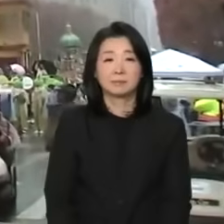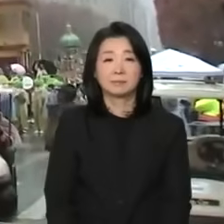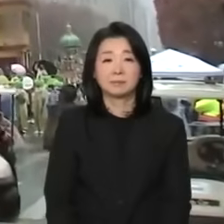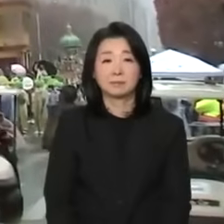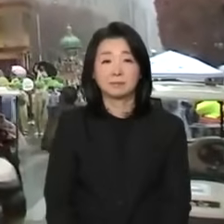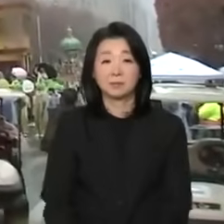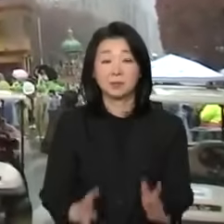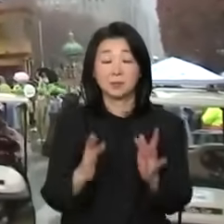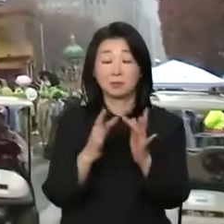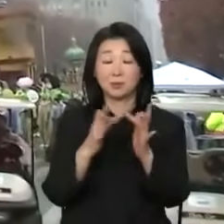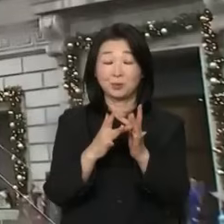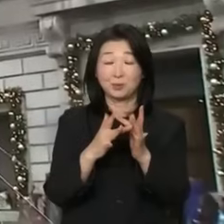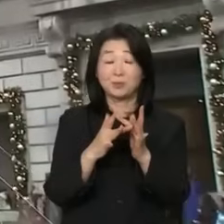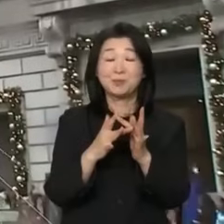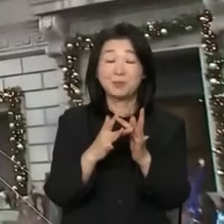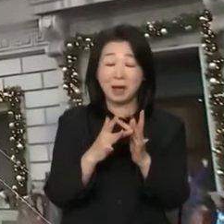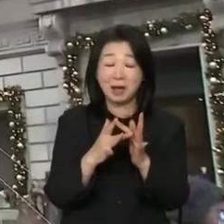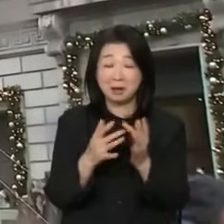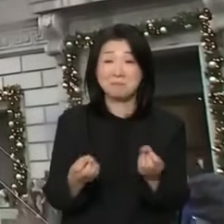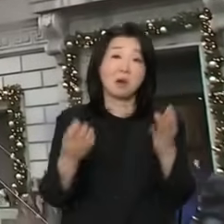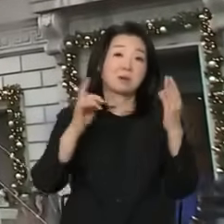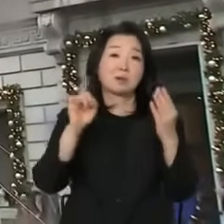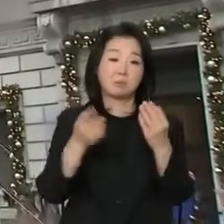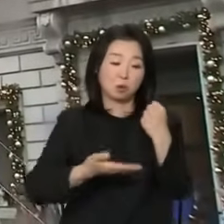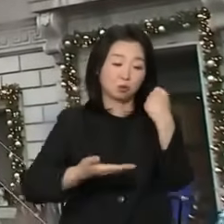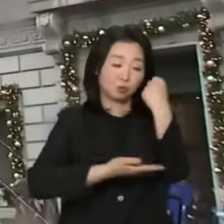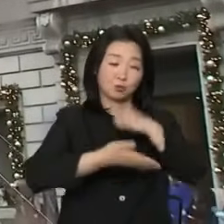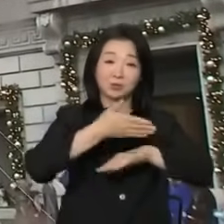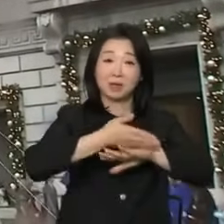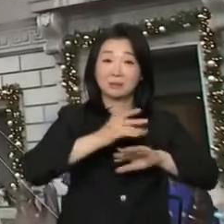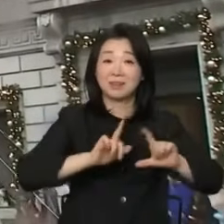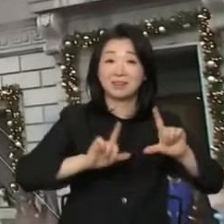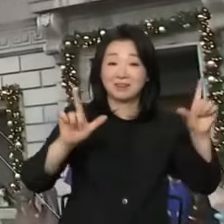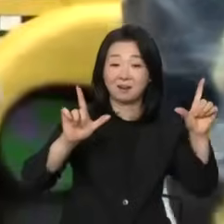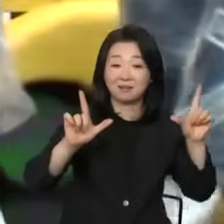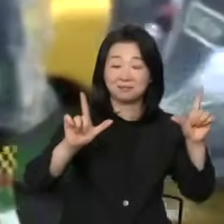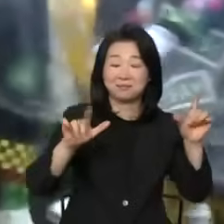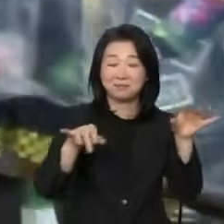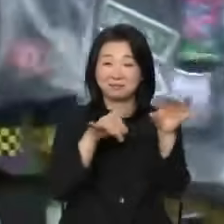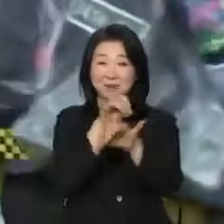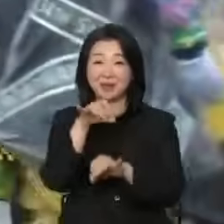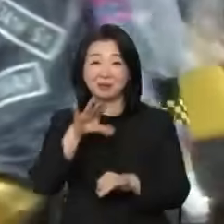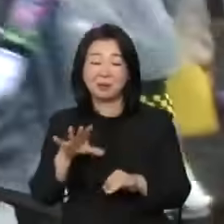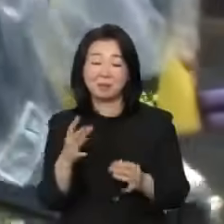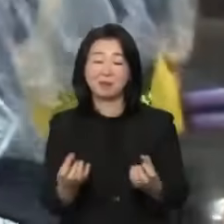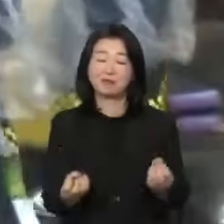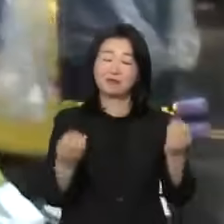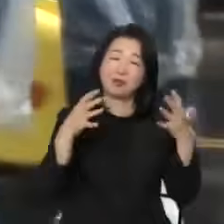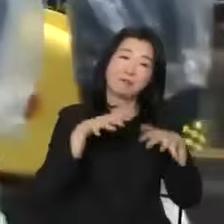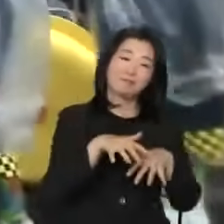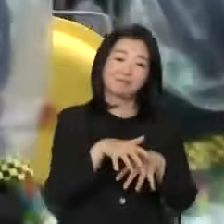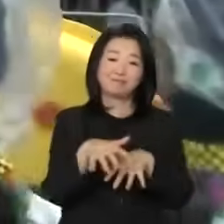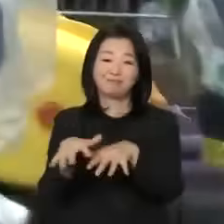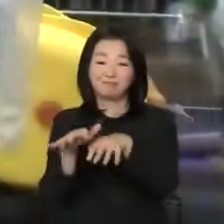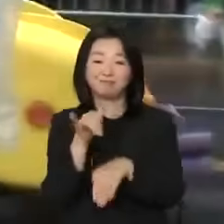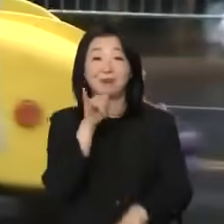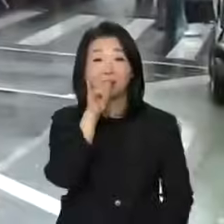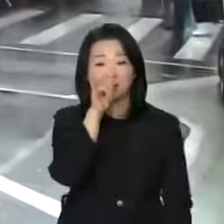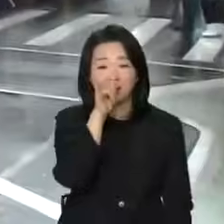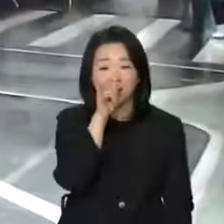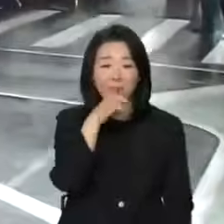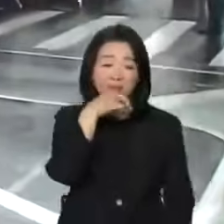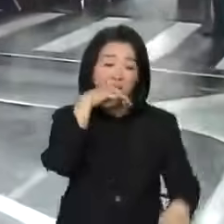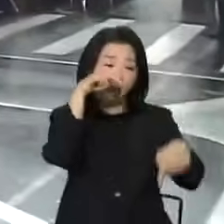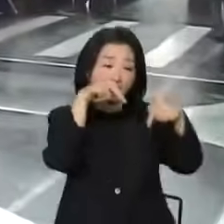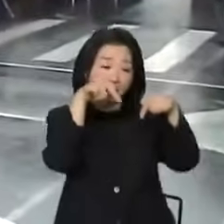미국 최대 명절인 추수감사절을 맞아 뉴욕 메이시스 백화점 앞에서는 축하 퍼레이드가 열렸습니다. 구슬비가